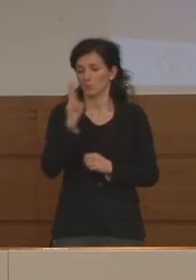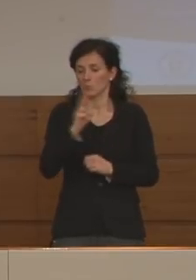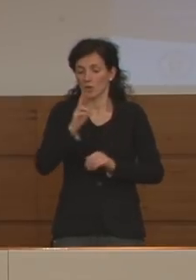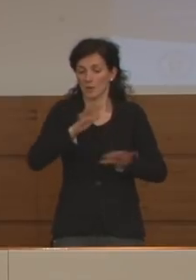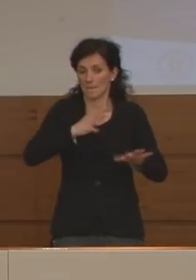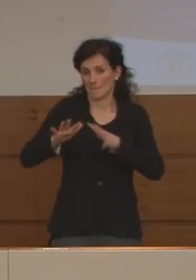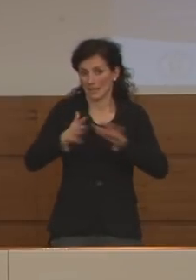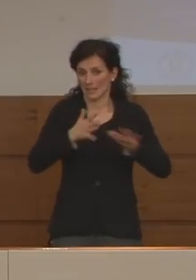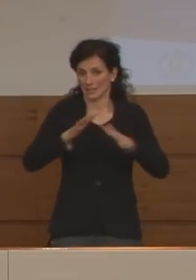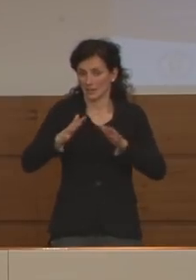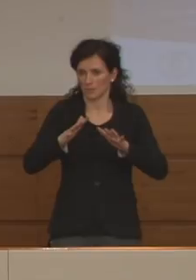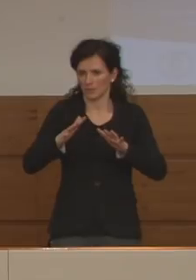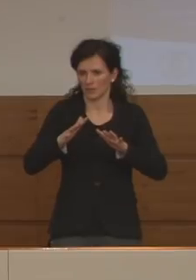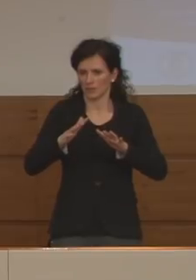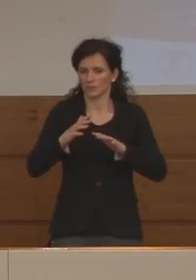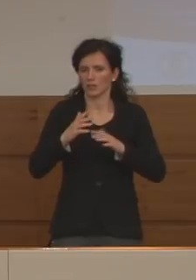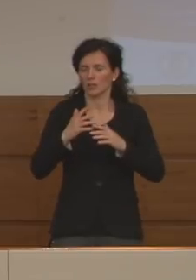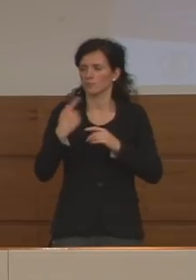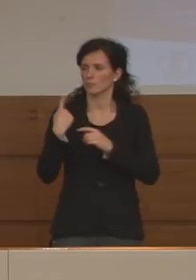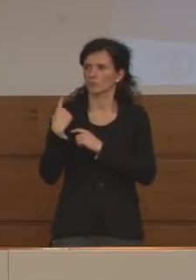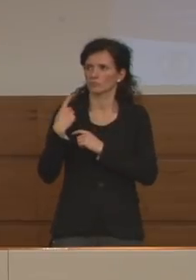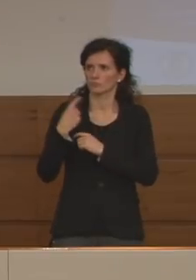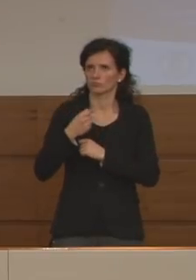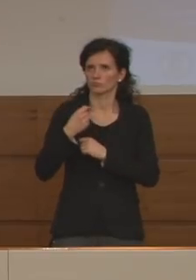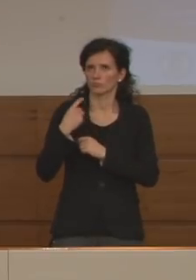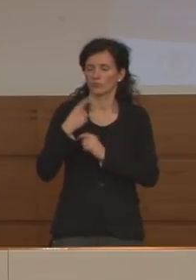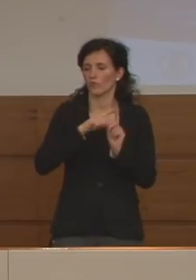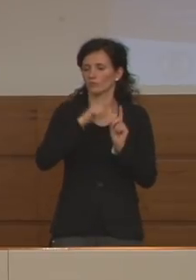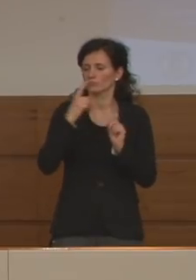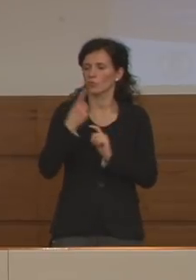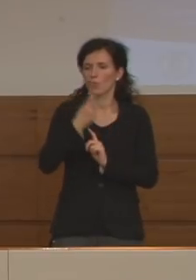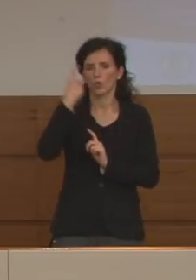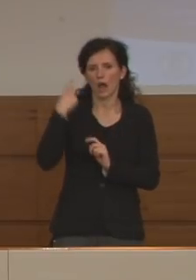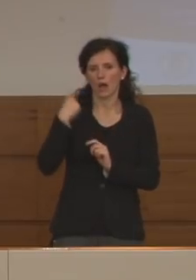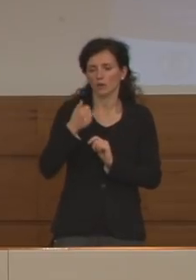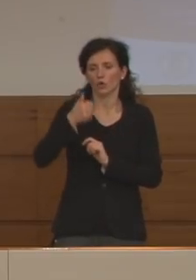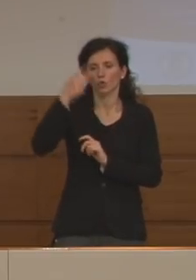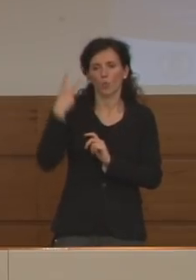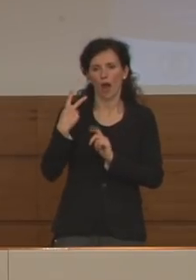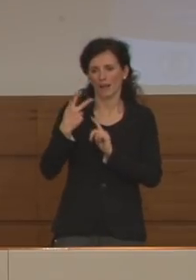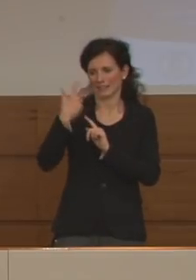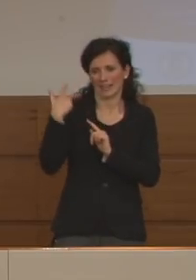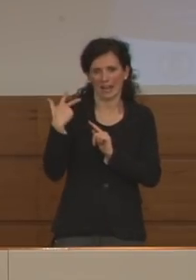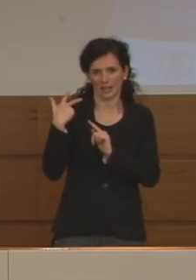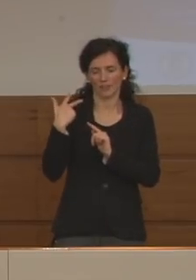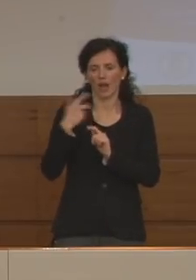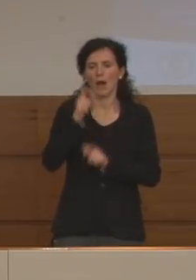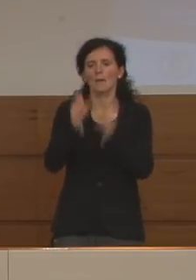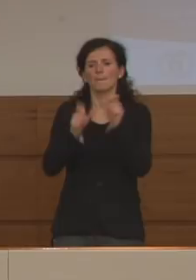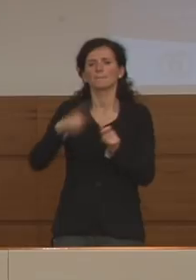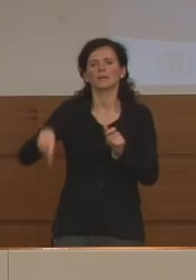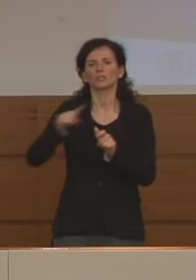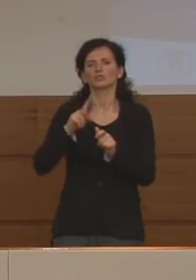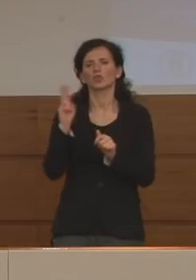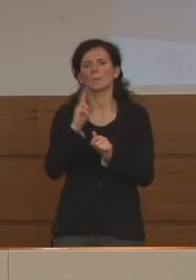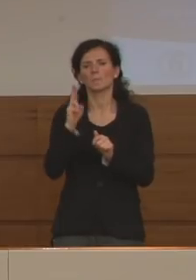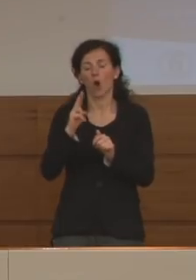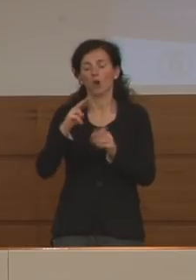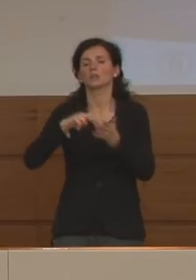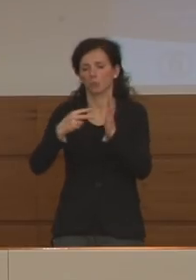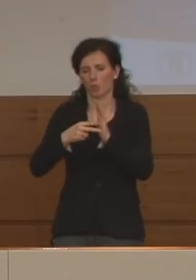nel corso dell'ultimo 123 anni 170 persone per malattie respiratorie infettive la domanda